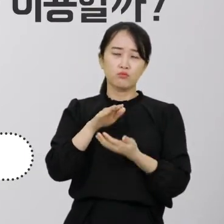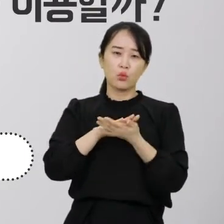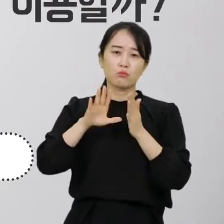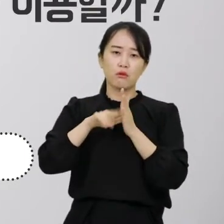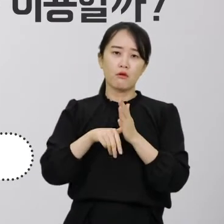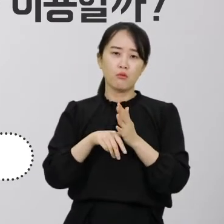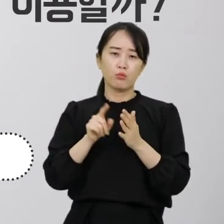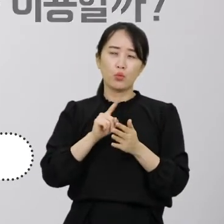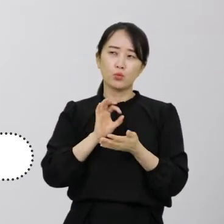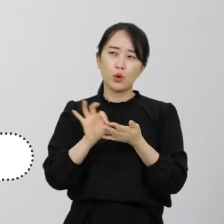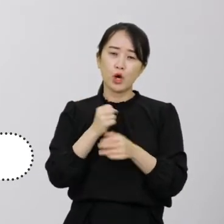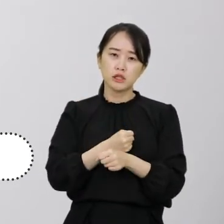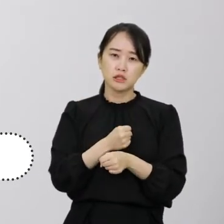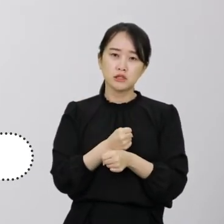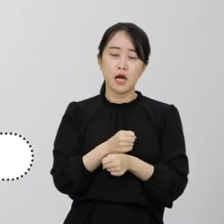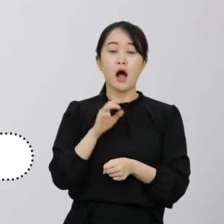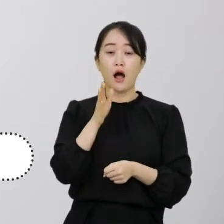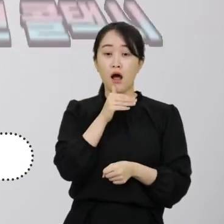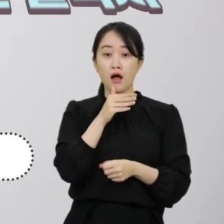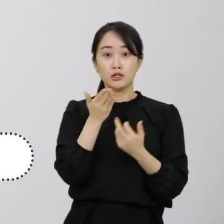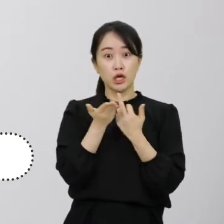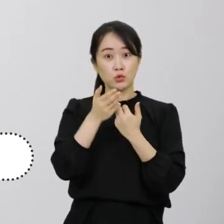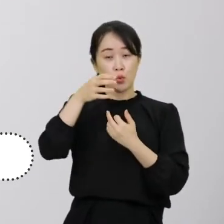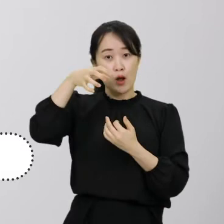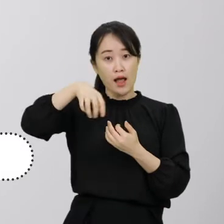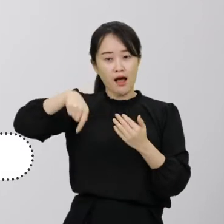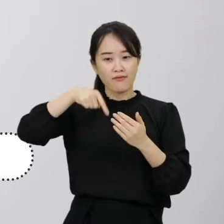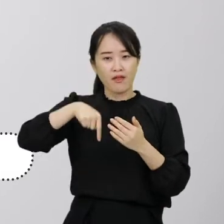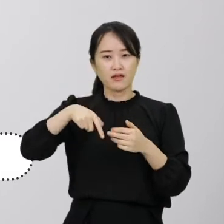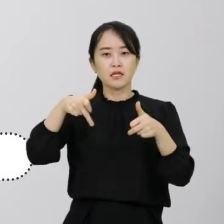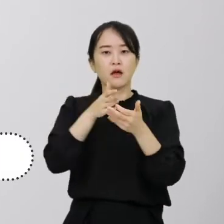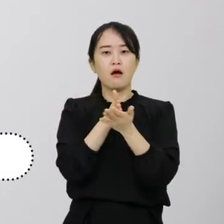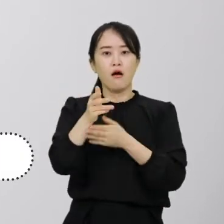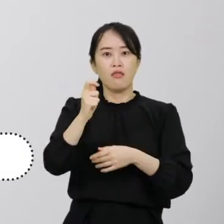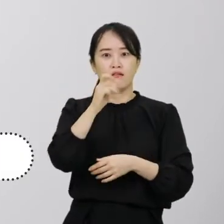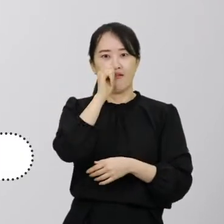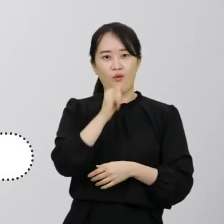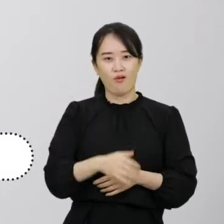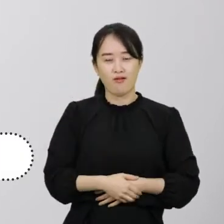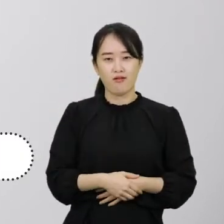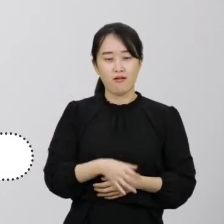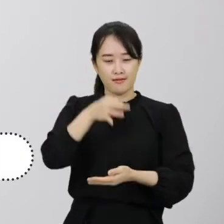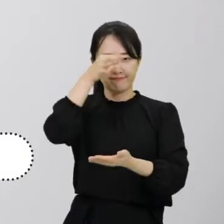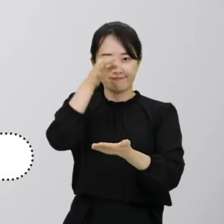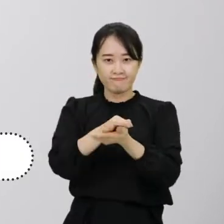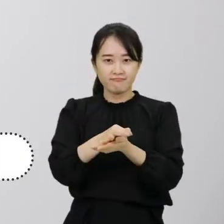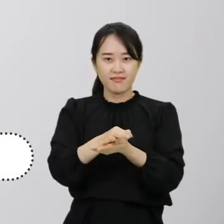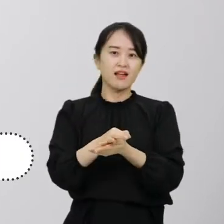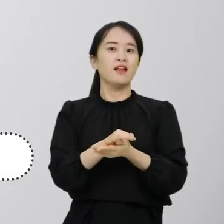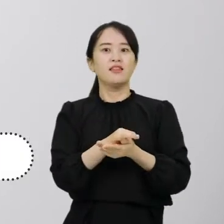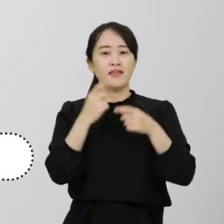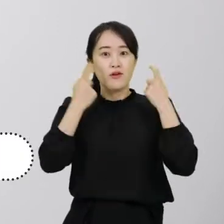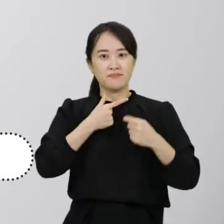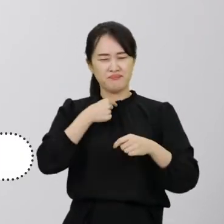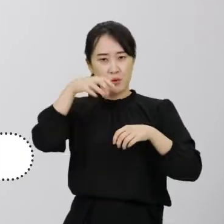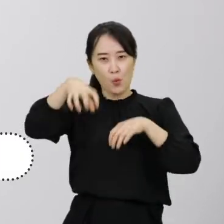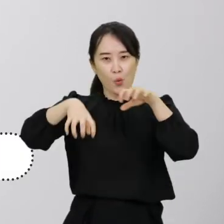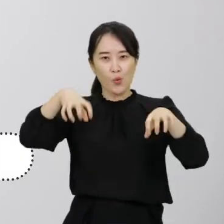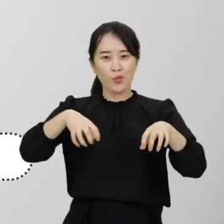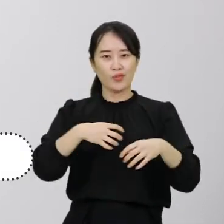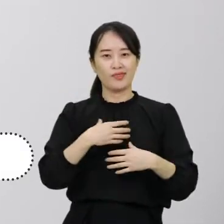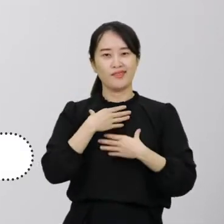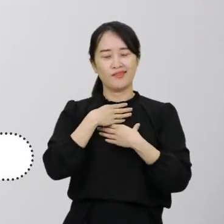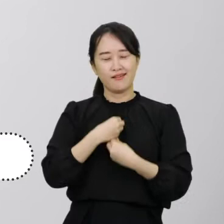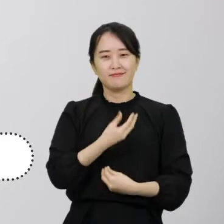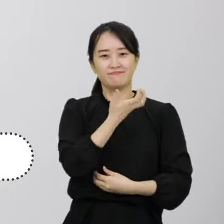많이 생각했더니 제주도에서 운영하는 장애인 콜택시가 있더라고요. 좀 더 저렴하게 제가 가고 싶은 곳들을 편안하게 이동할 수